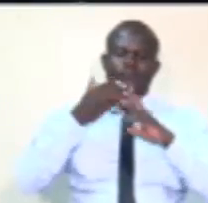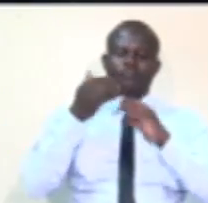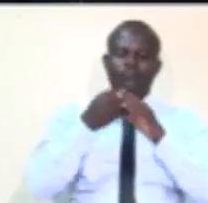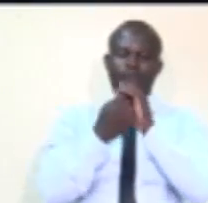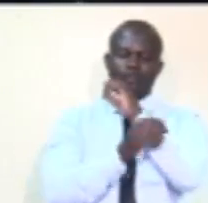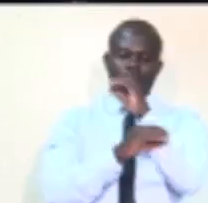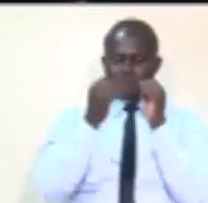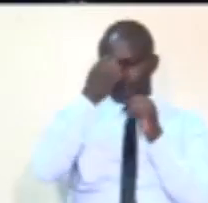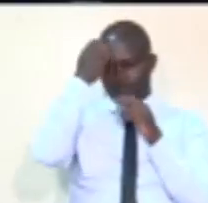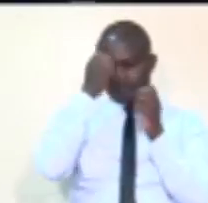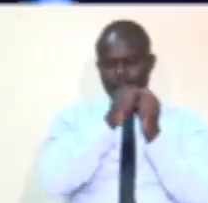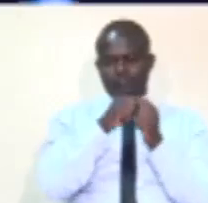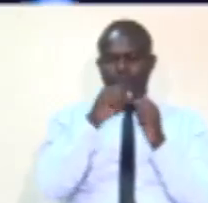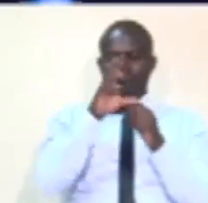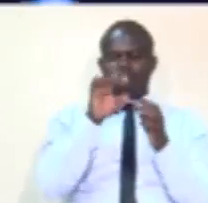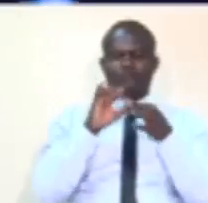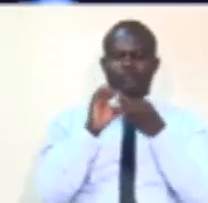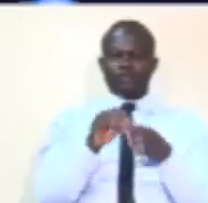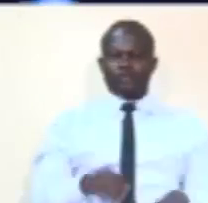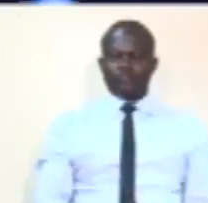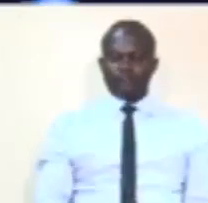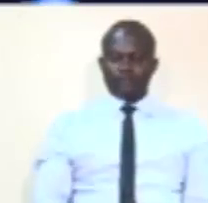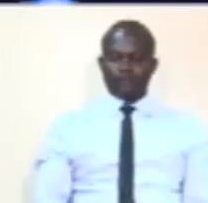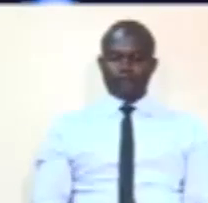w'umwe bw'Uburayi n'Afurika yunze ubumwe.